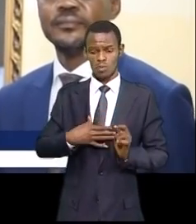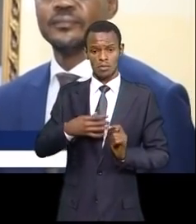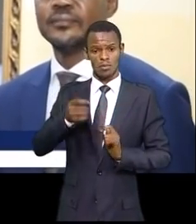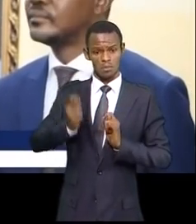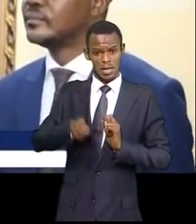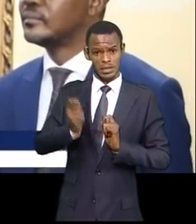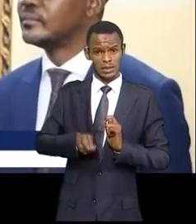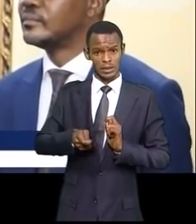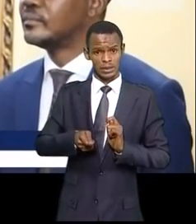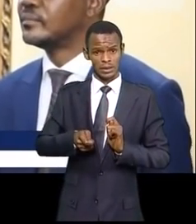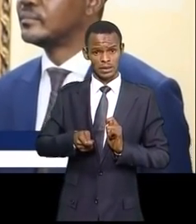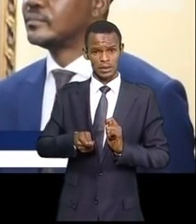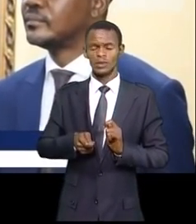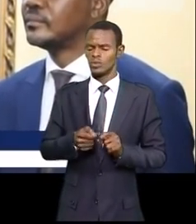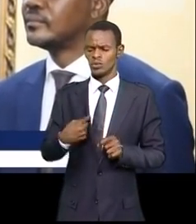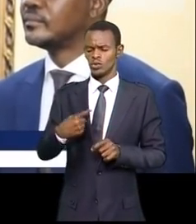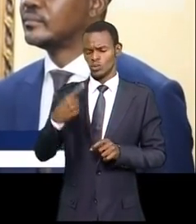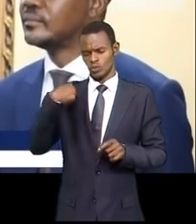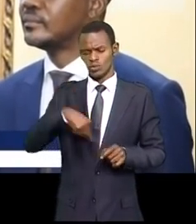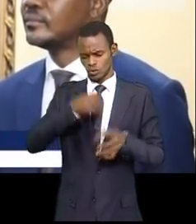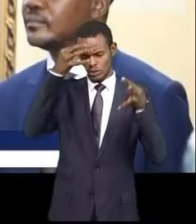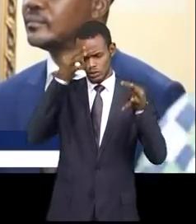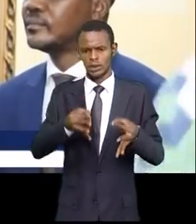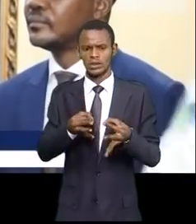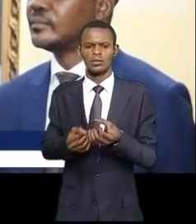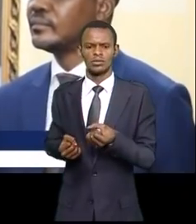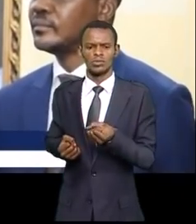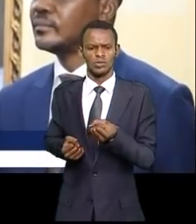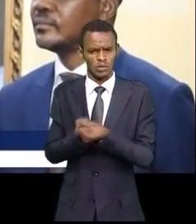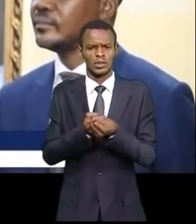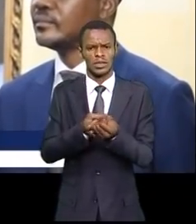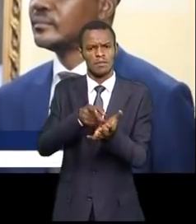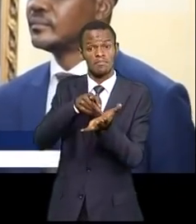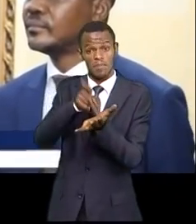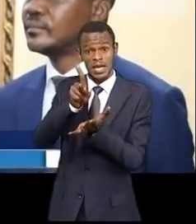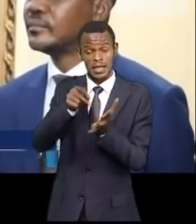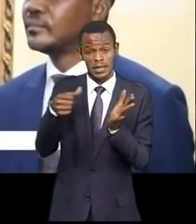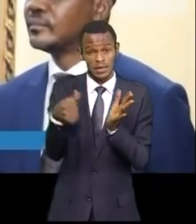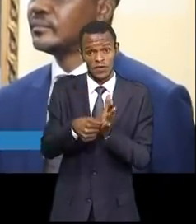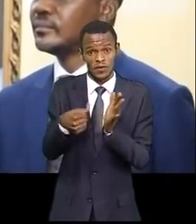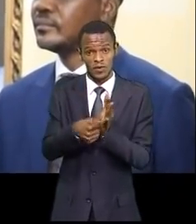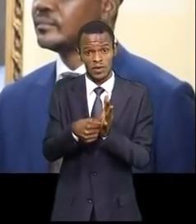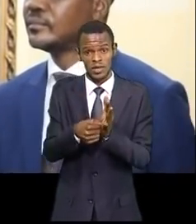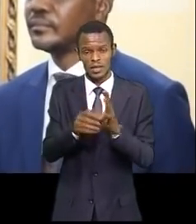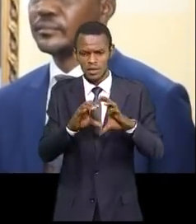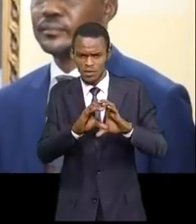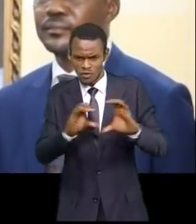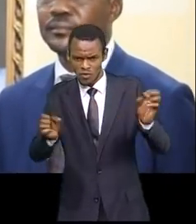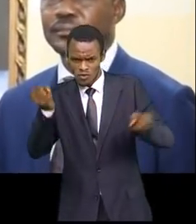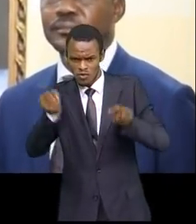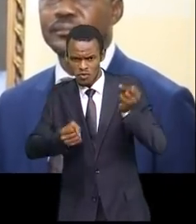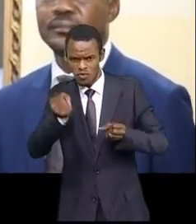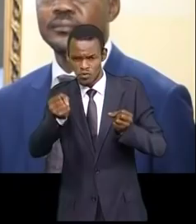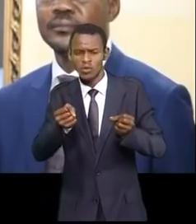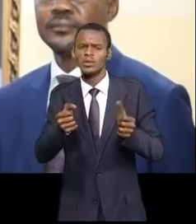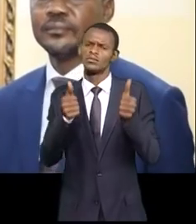s'acquitter les obligations fiscales en l'occurrence le paiement de la taxe de là qu'est la vignette nous voulons être à l'abri des tracasseries